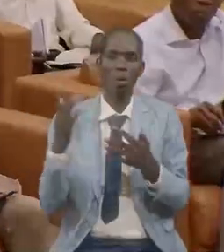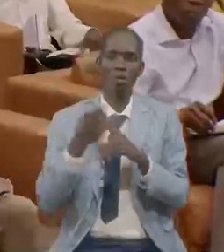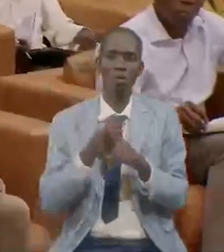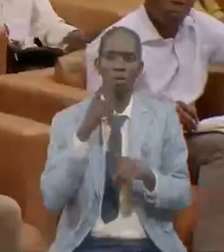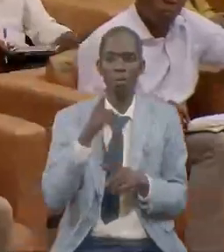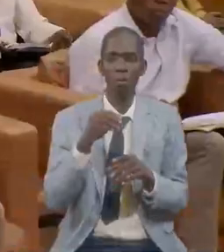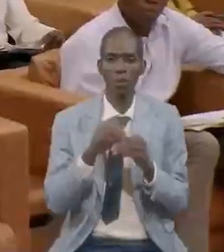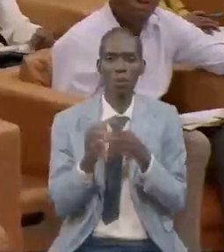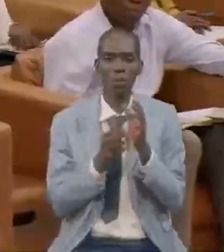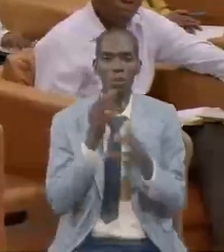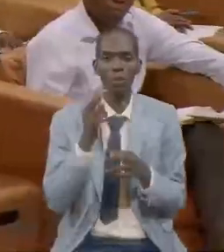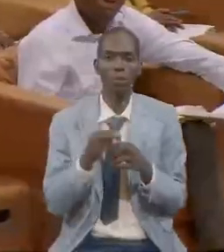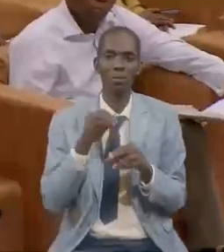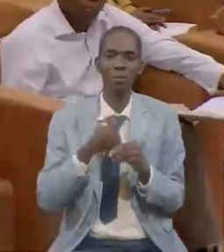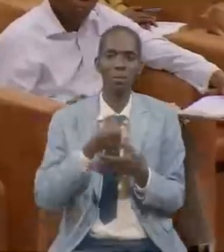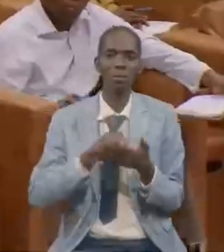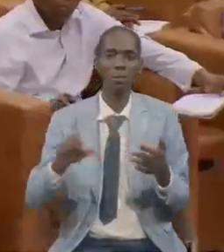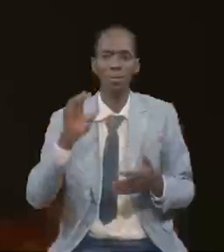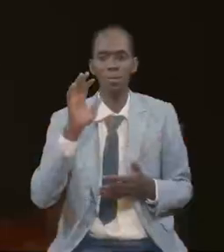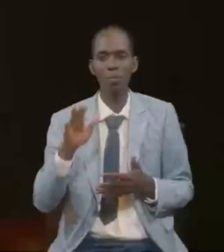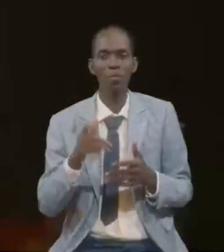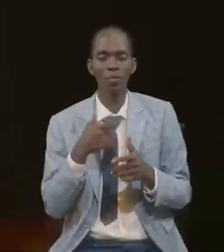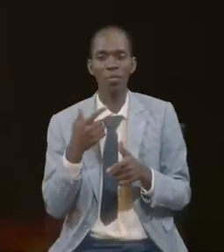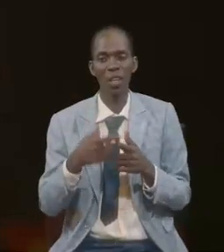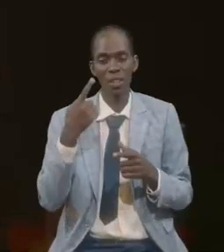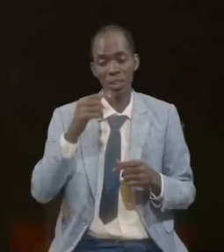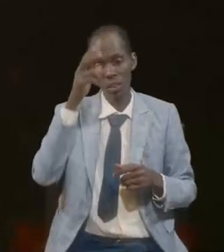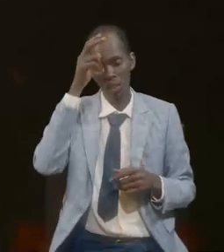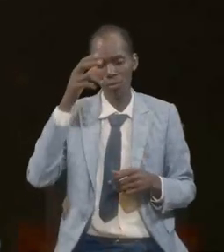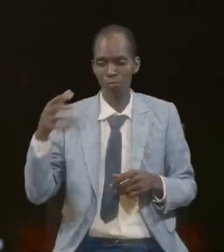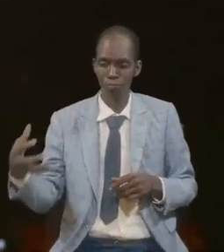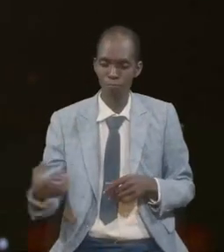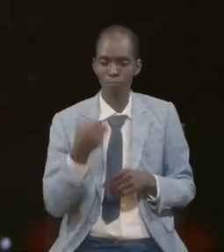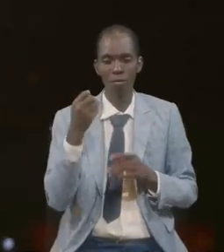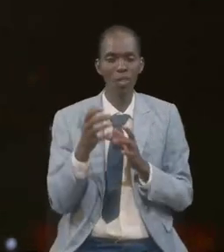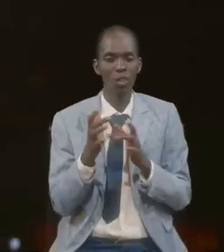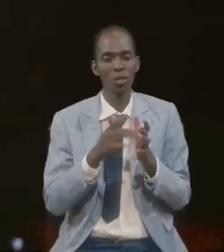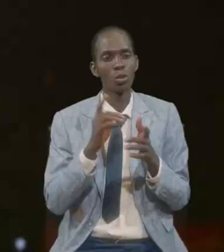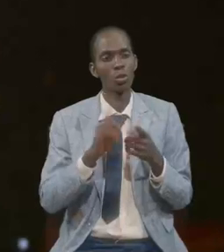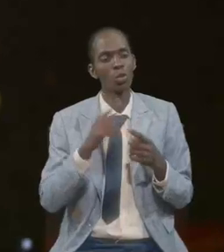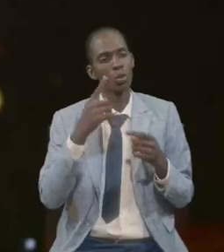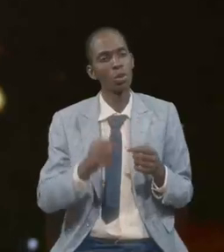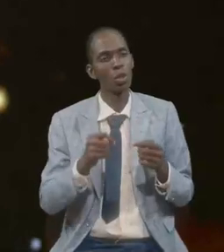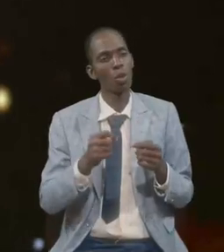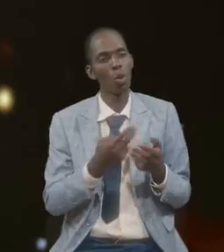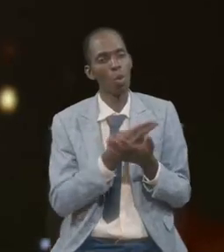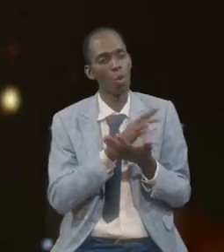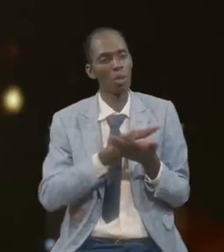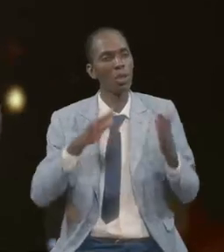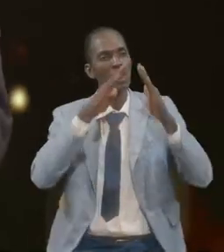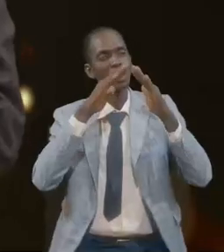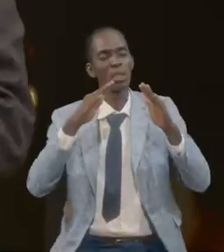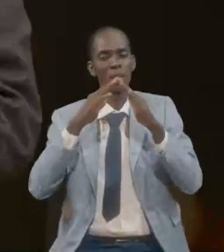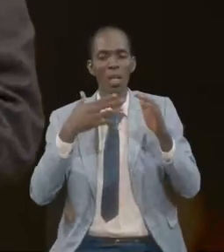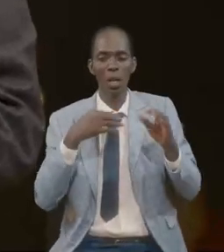5. Le diable le transporta dans la ville sainte, le plaça sur